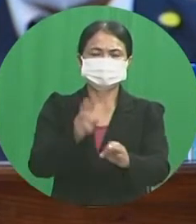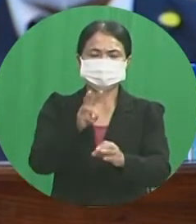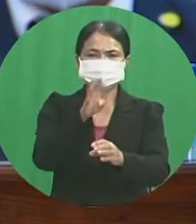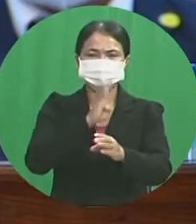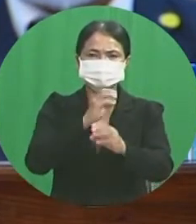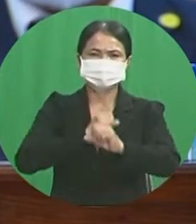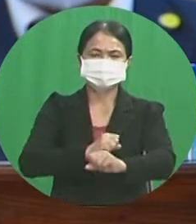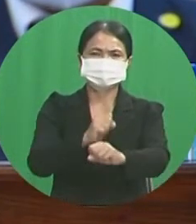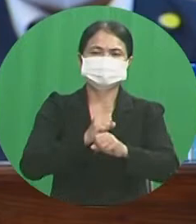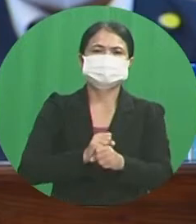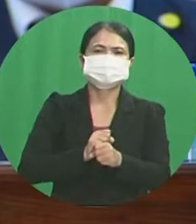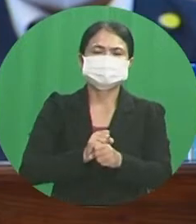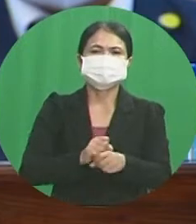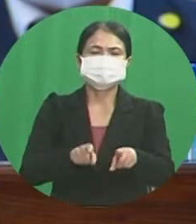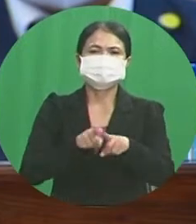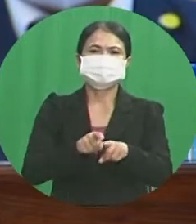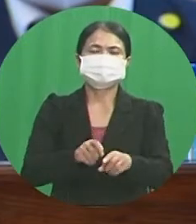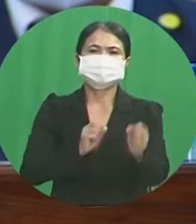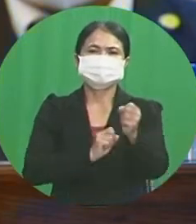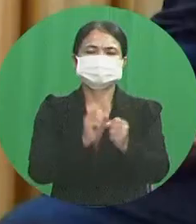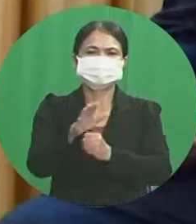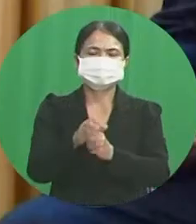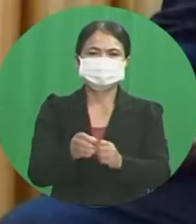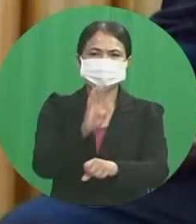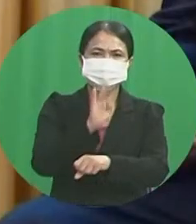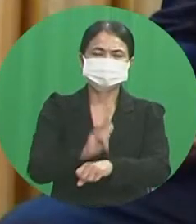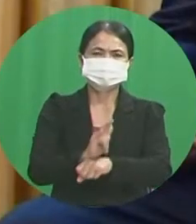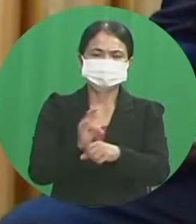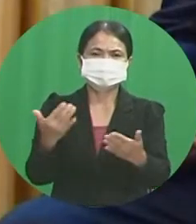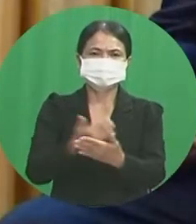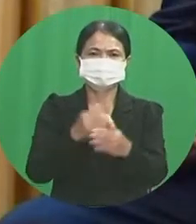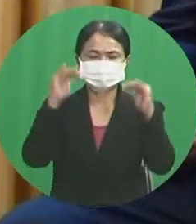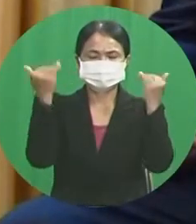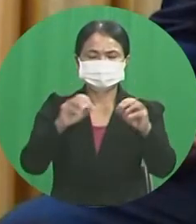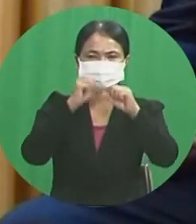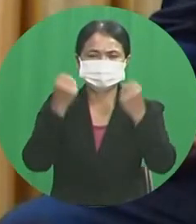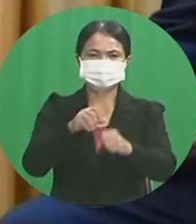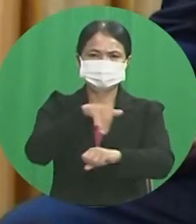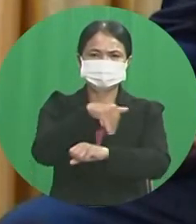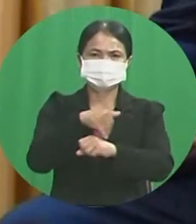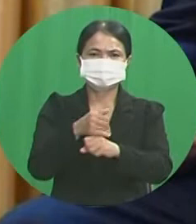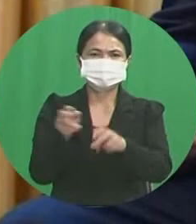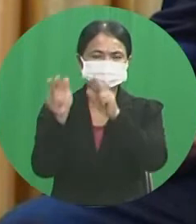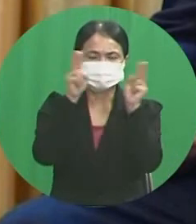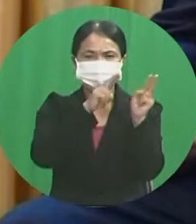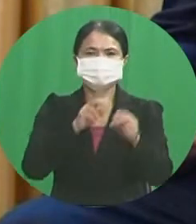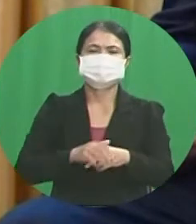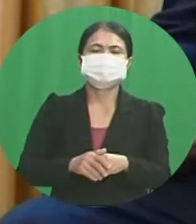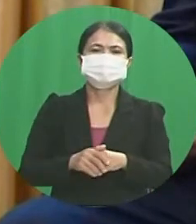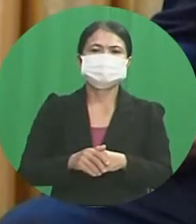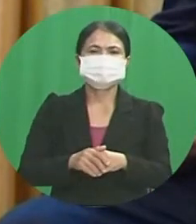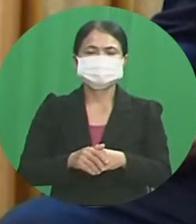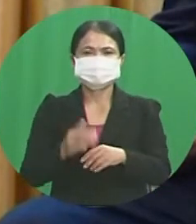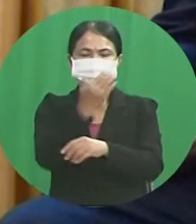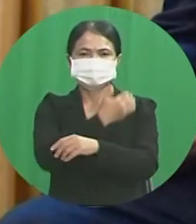កុំ3ការពារព្រមទាំងការចាប់ផ្ដើមនៅប្រក្រតីភាពឡើងវិញស្ថានភាពសង្គមសេដ្ឋកិច្ចនិងទេសចរស